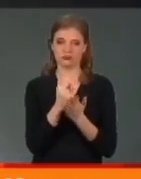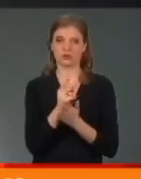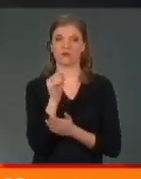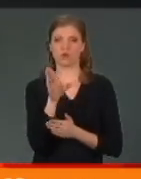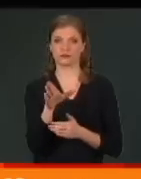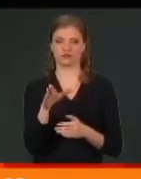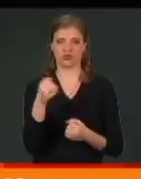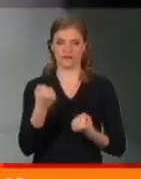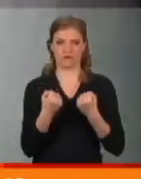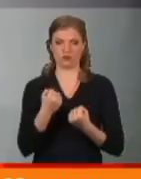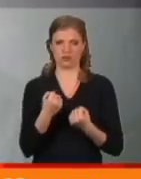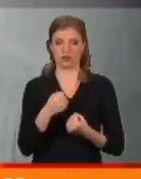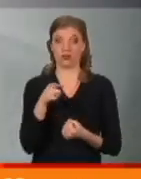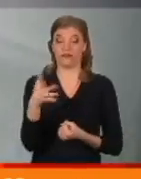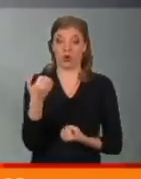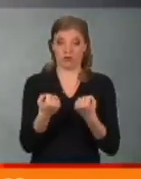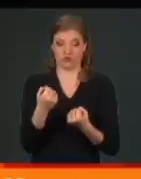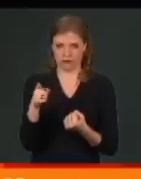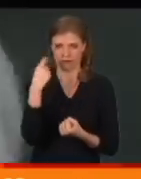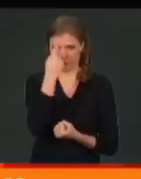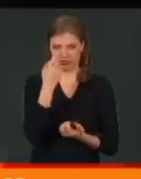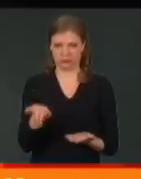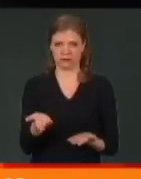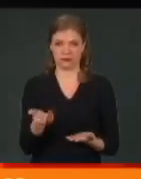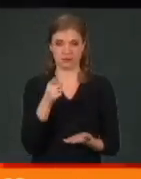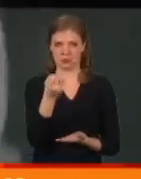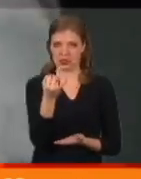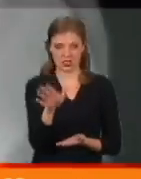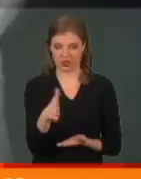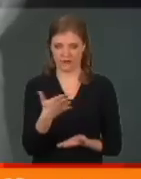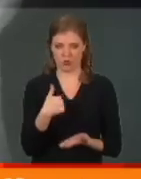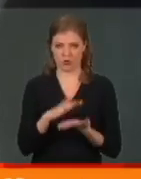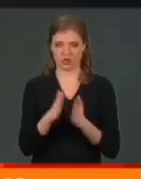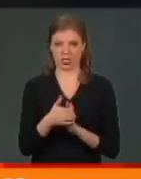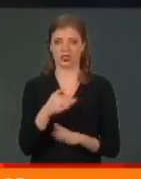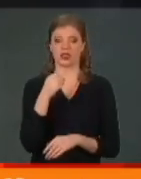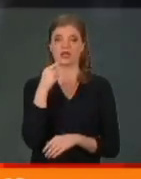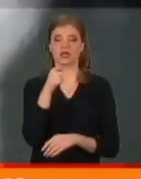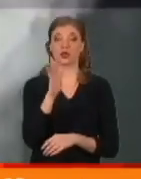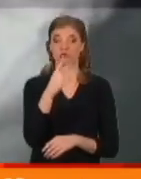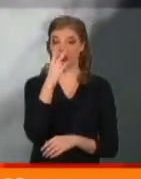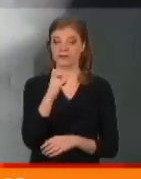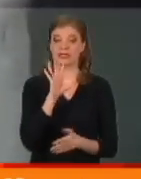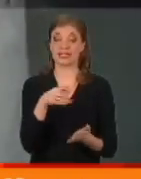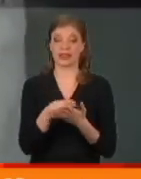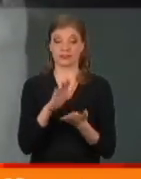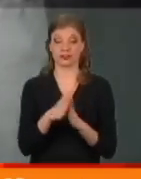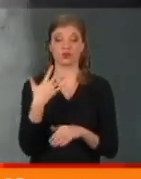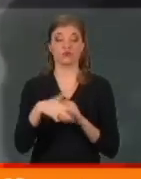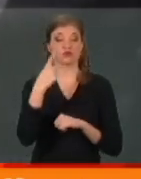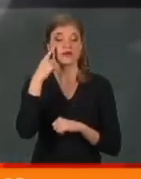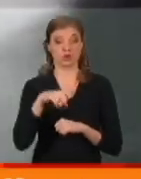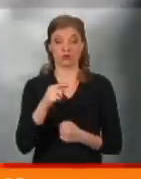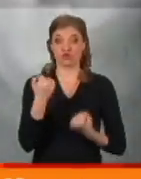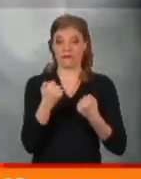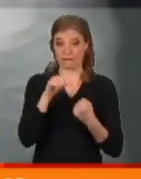водія. Пішов гет звідси. В якому стані керуєте? Поясніть мені. Тебе не цікаво, в якому стані? Ти подивишся на себе, на свій стан. Тепер уже відомо, що водій